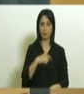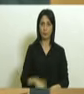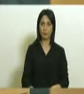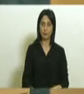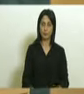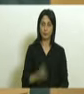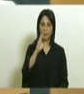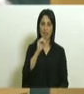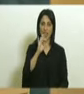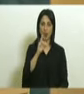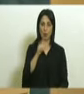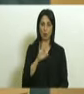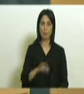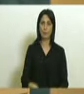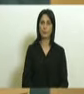სერგო,